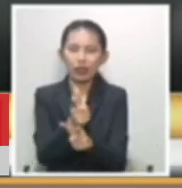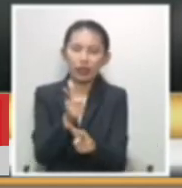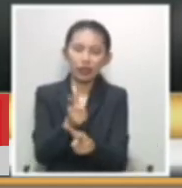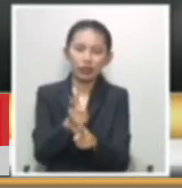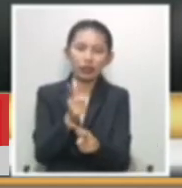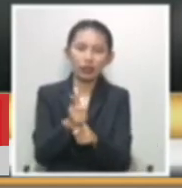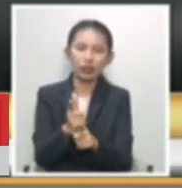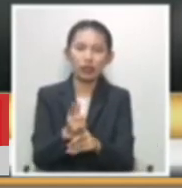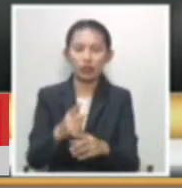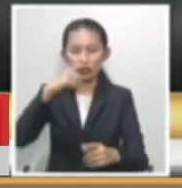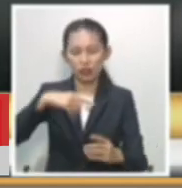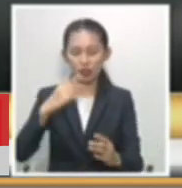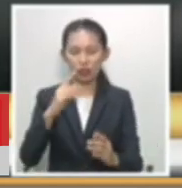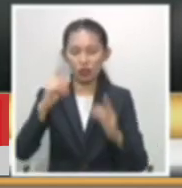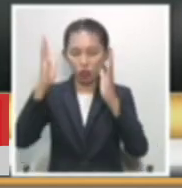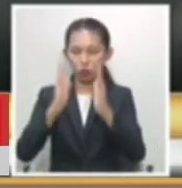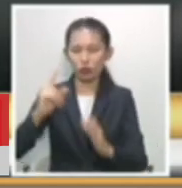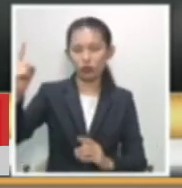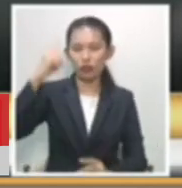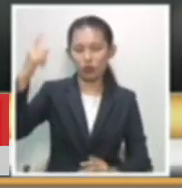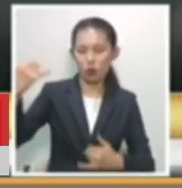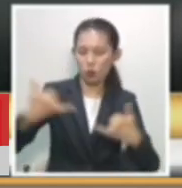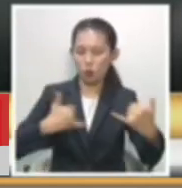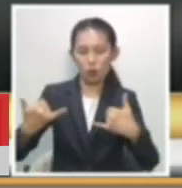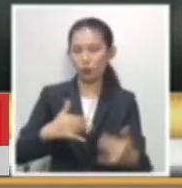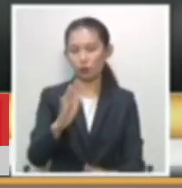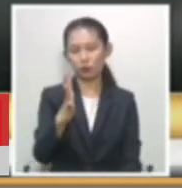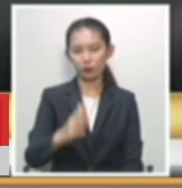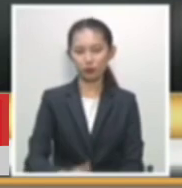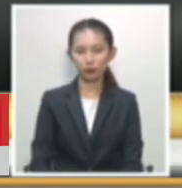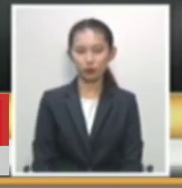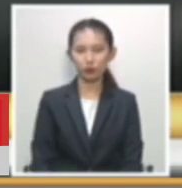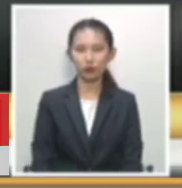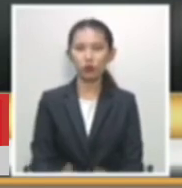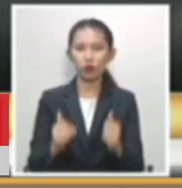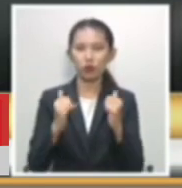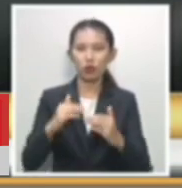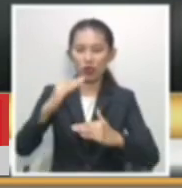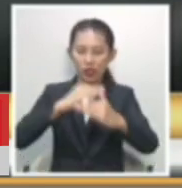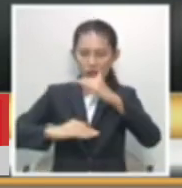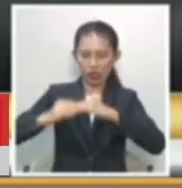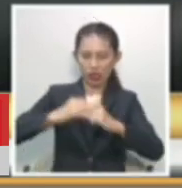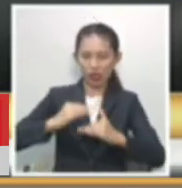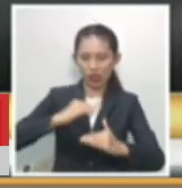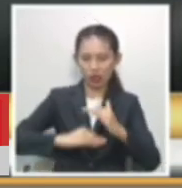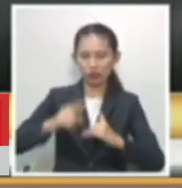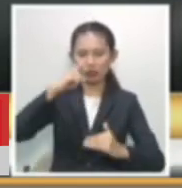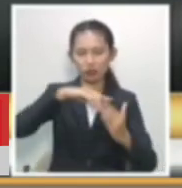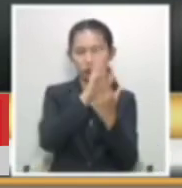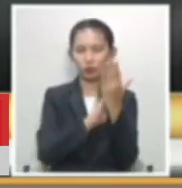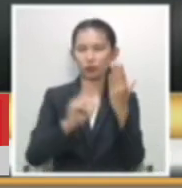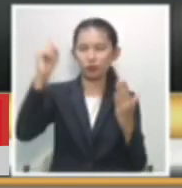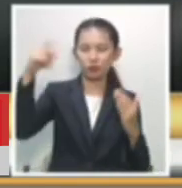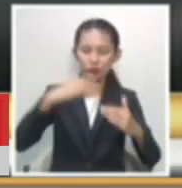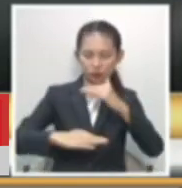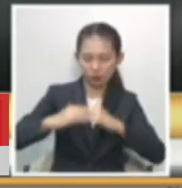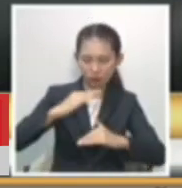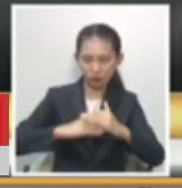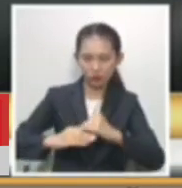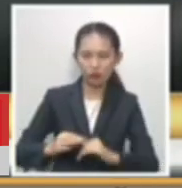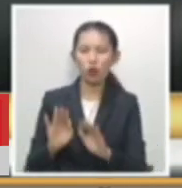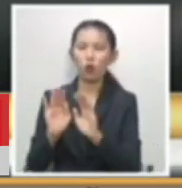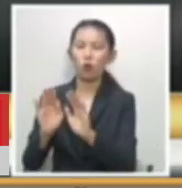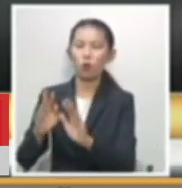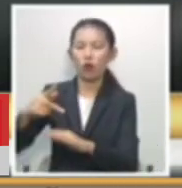ความน่าเชื่อถือของประเทศไทยตอนนี้เป็นวิกฤตหนักในสายตานักท่องเที่ยวดิฉันจึงฝากท่านประธานไปถึงคณะรัฐม